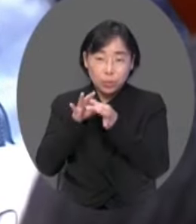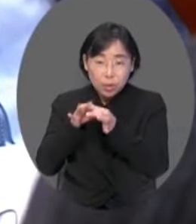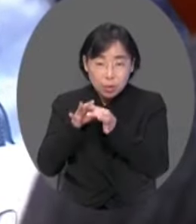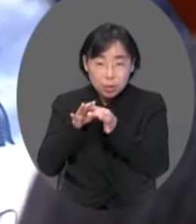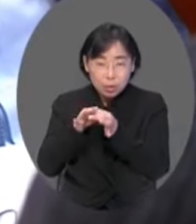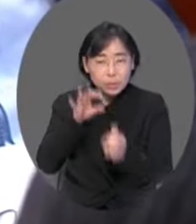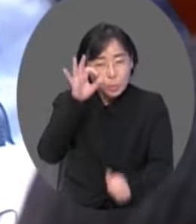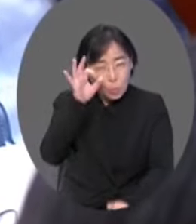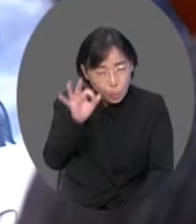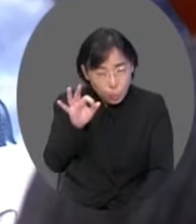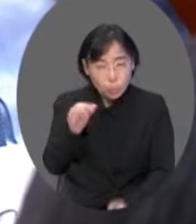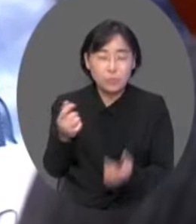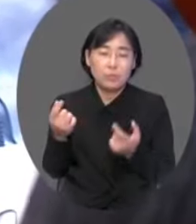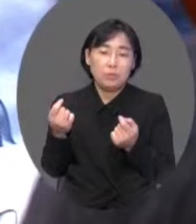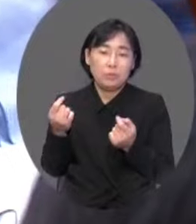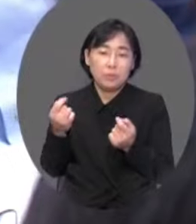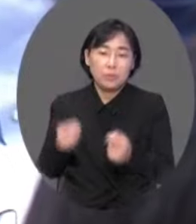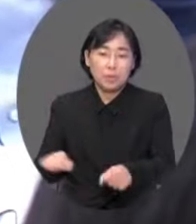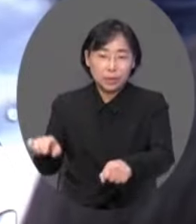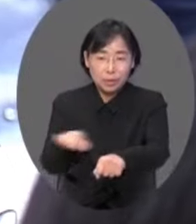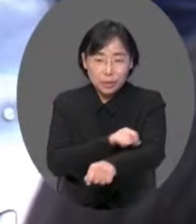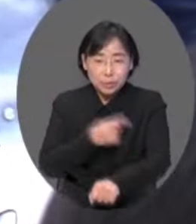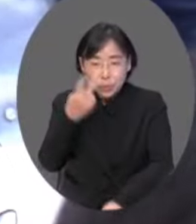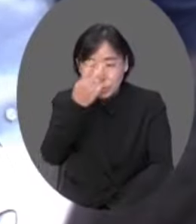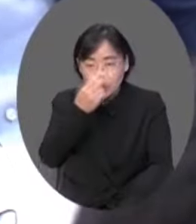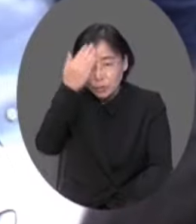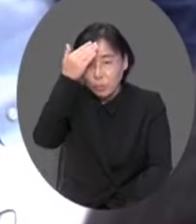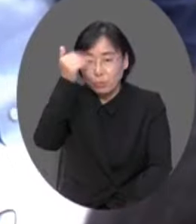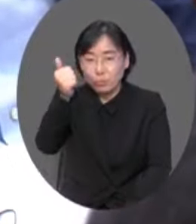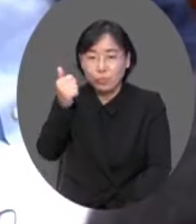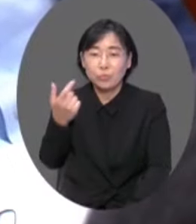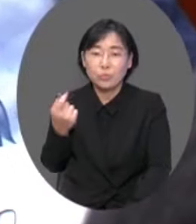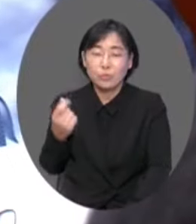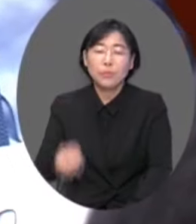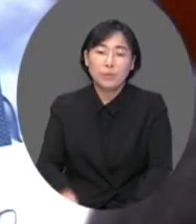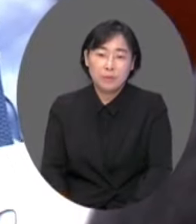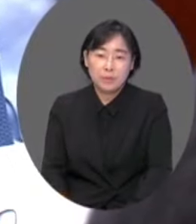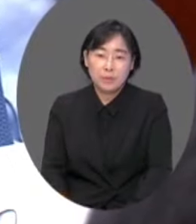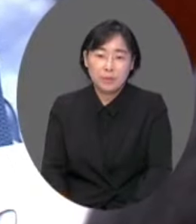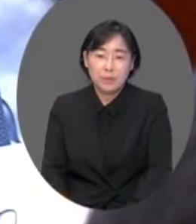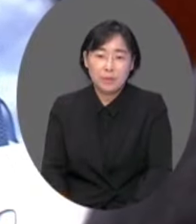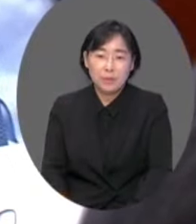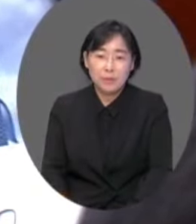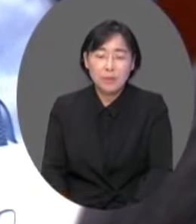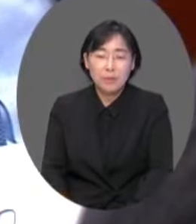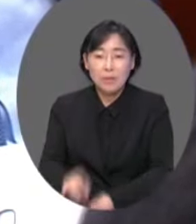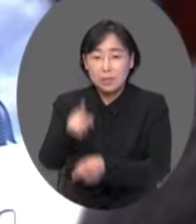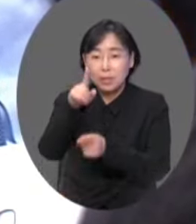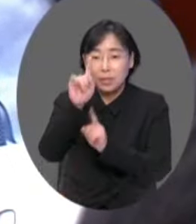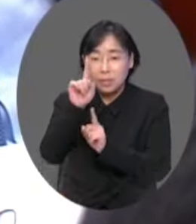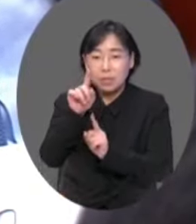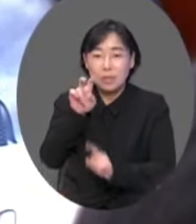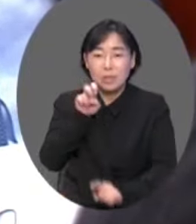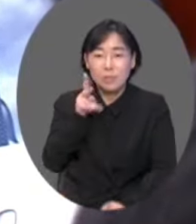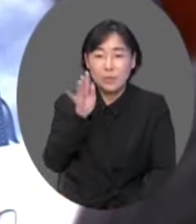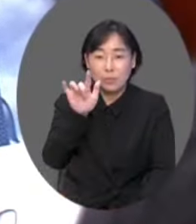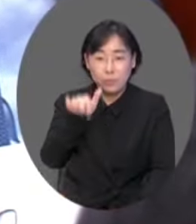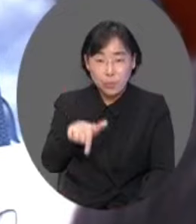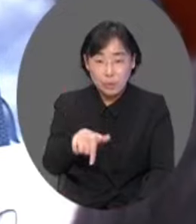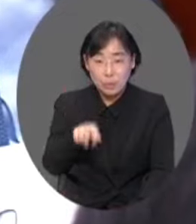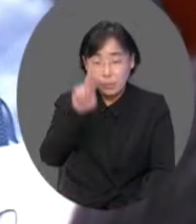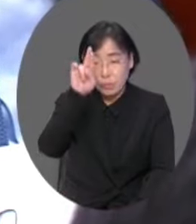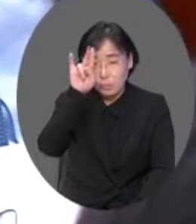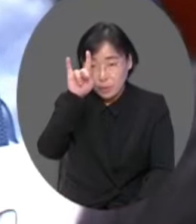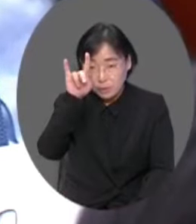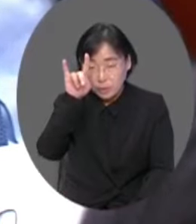완전히 특별수사본부입니다. 박근혜 정부, 이명박 정부 때도 이렇게 대량으로 사정기관원이